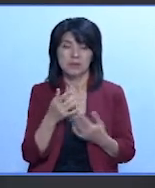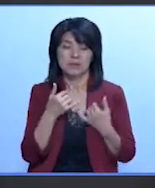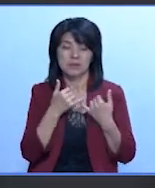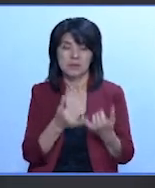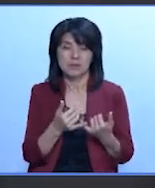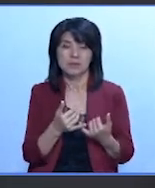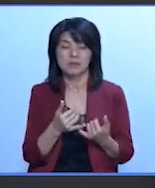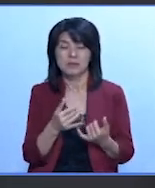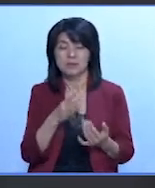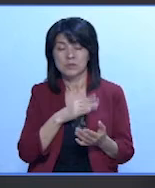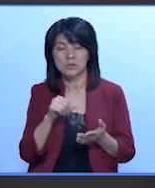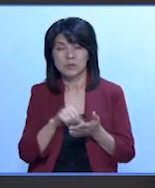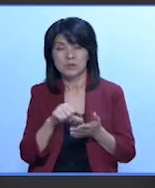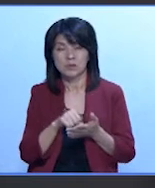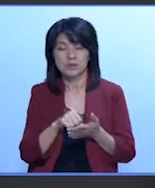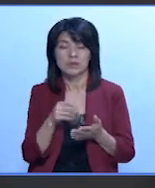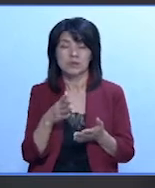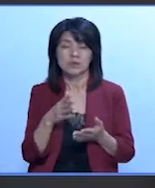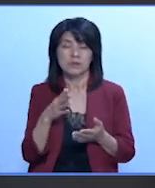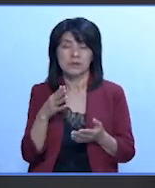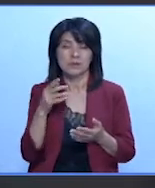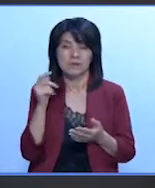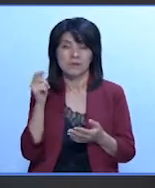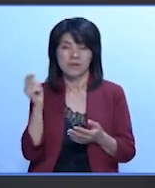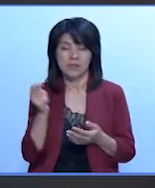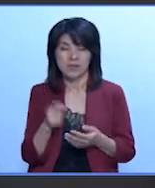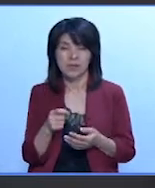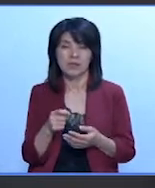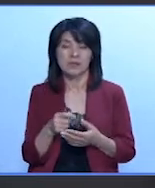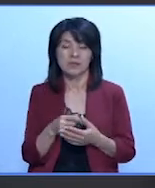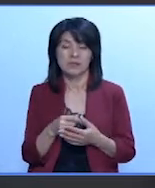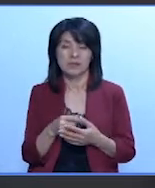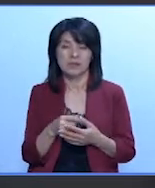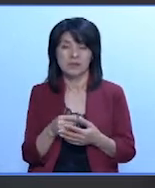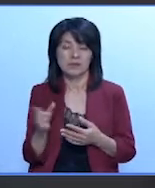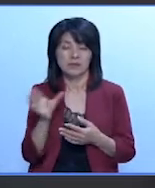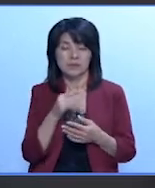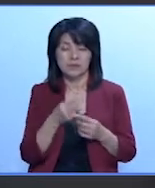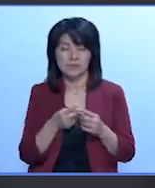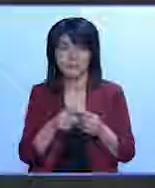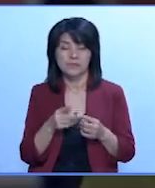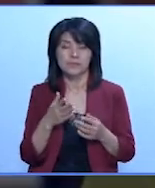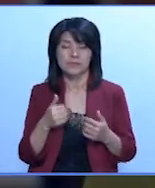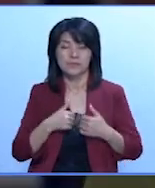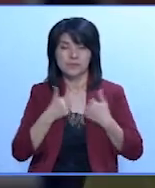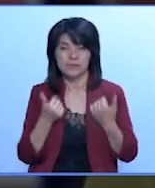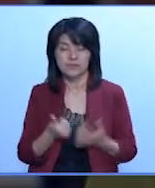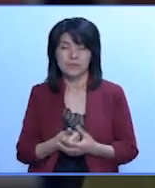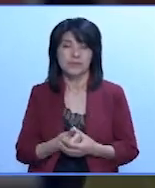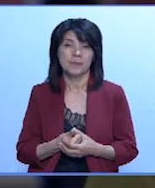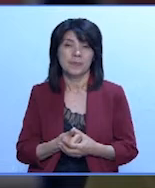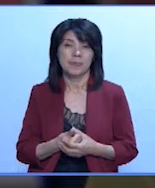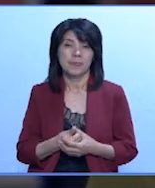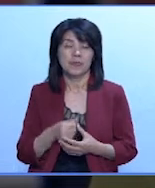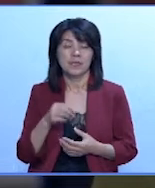кейінде өздерінің еңбектерін көрсетіп кеткен адамдарға біз басымызды еміз. Телеарнада